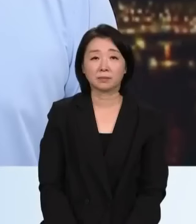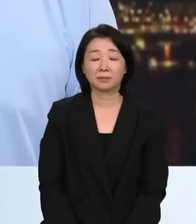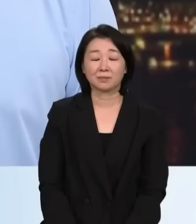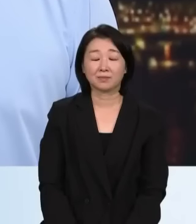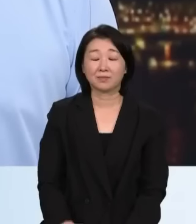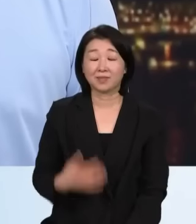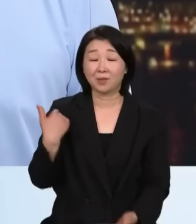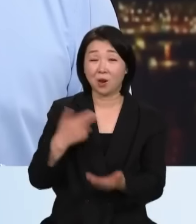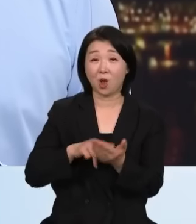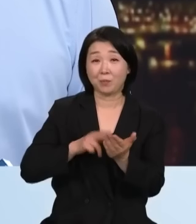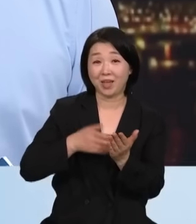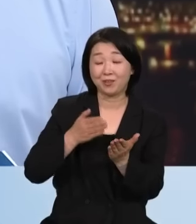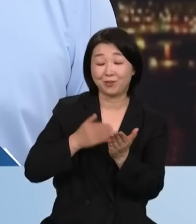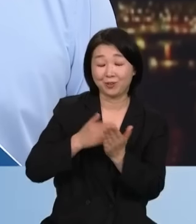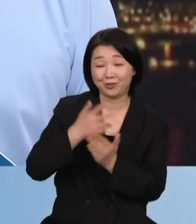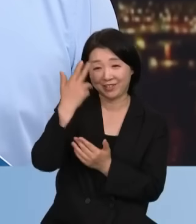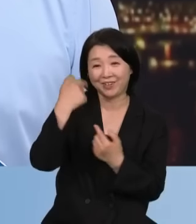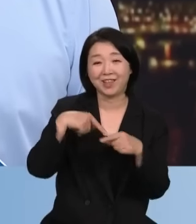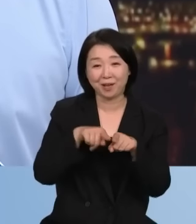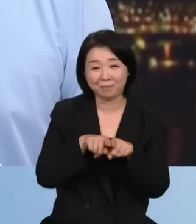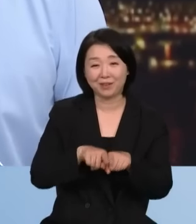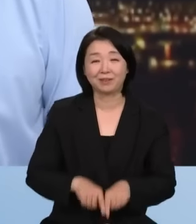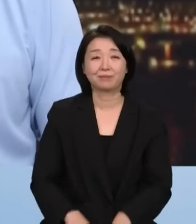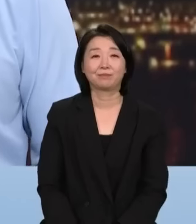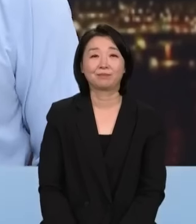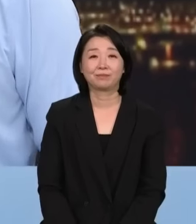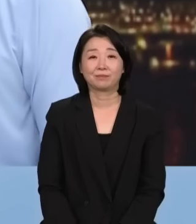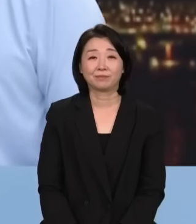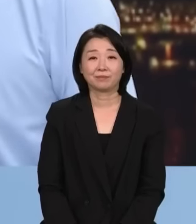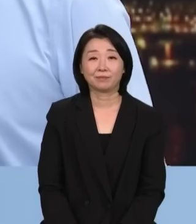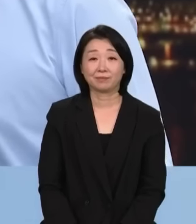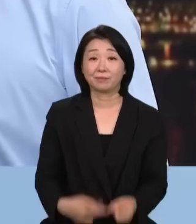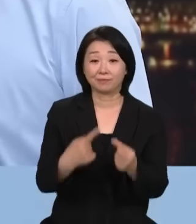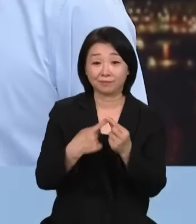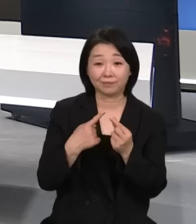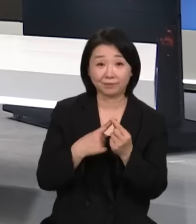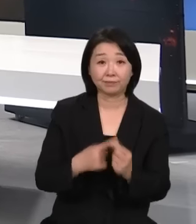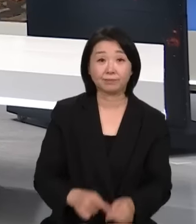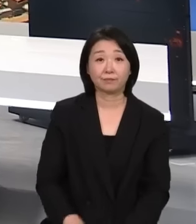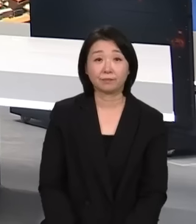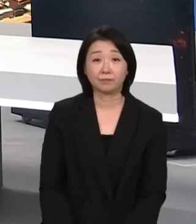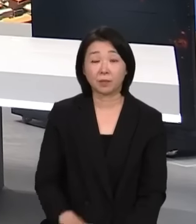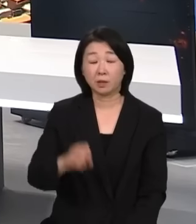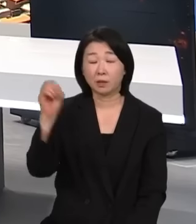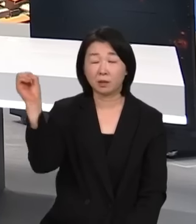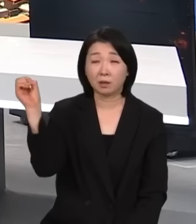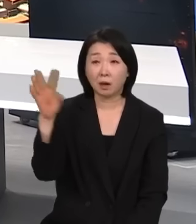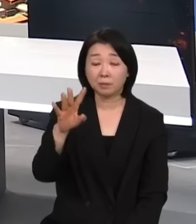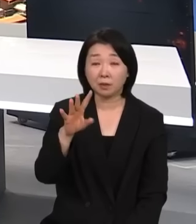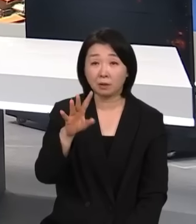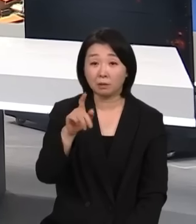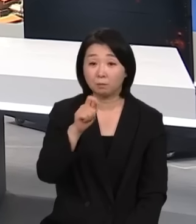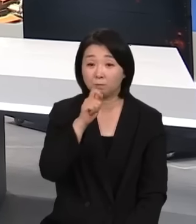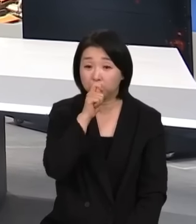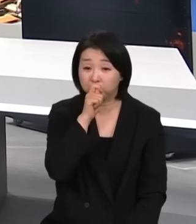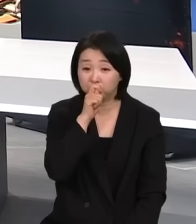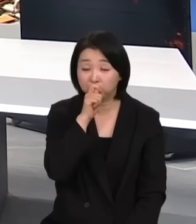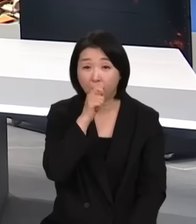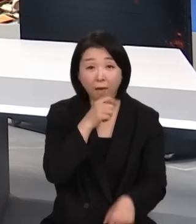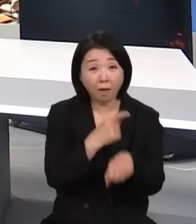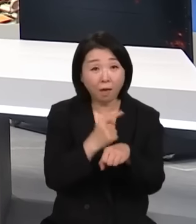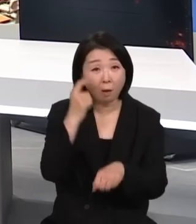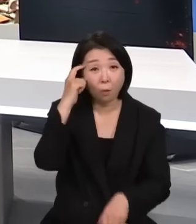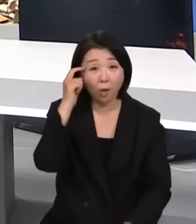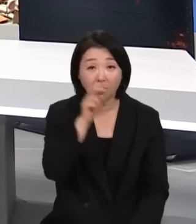네 돌아온 비하인드 이성대 기자 나왔습니다 첫 번째 보죠네 첫 번째 이슈입니다 갑자기 무음처리 자 오늘